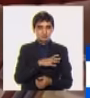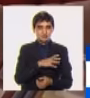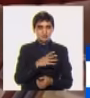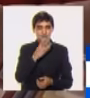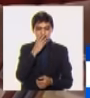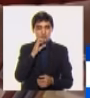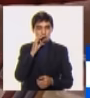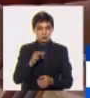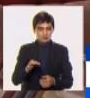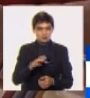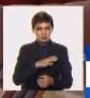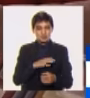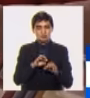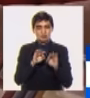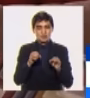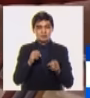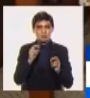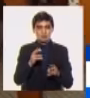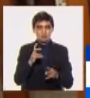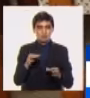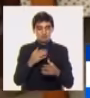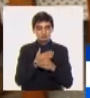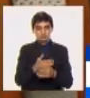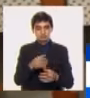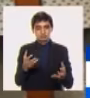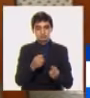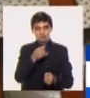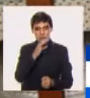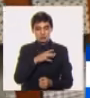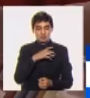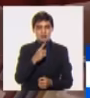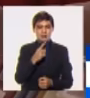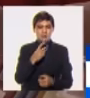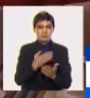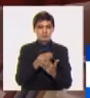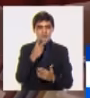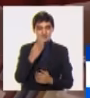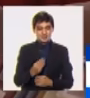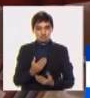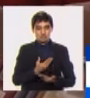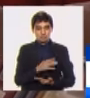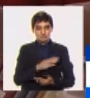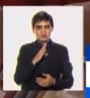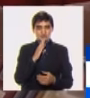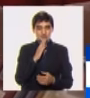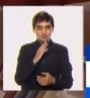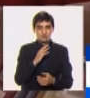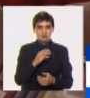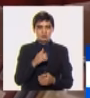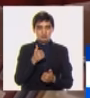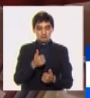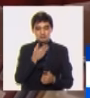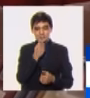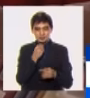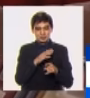эту трубку но это ничего не спасло не полторы сутки она прожила девочка очень хороший к